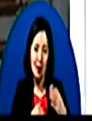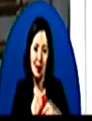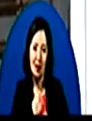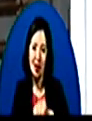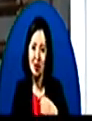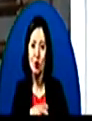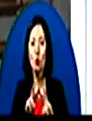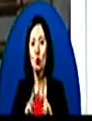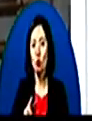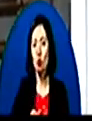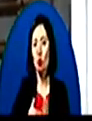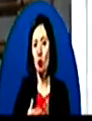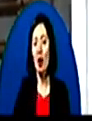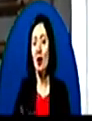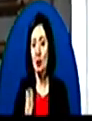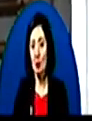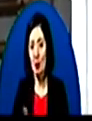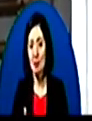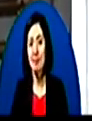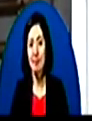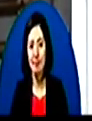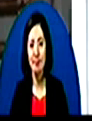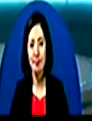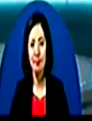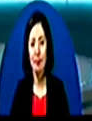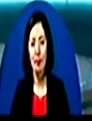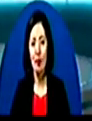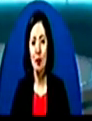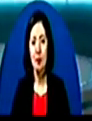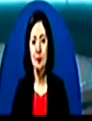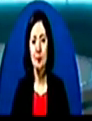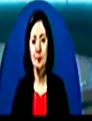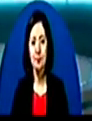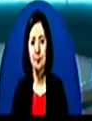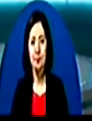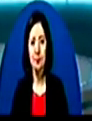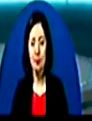гаргажээ.